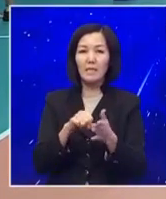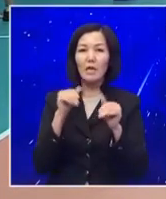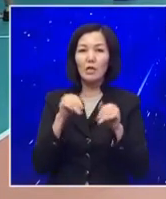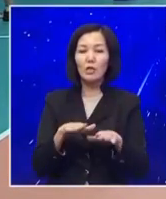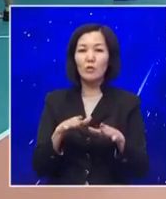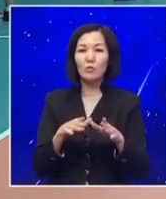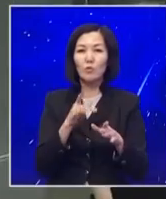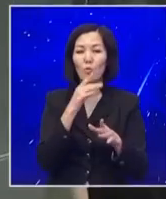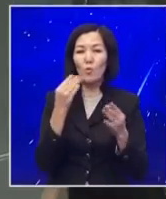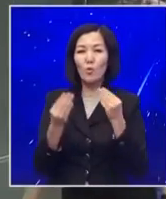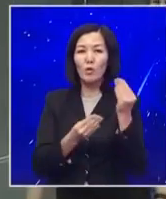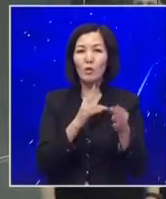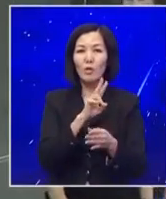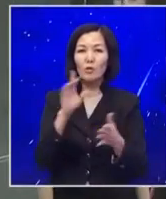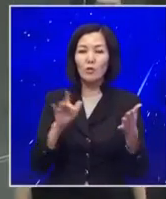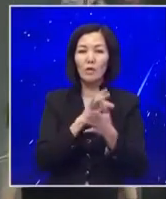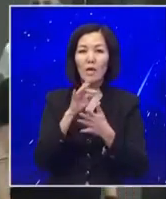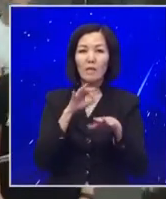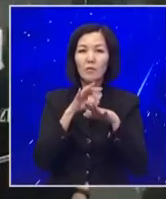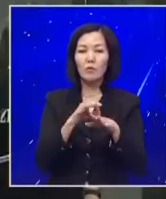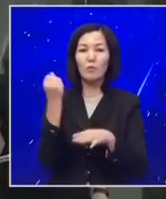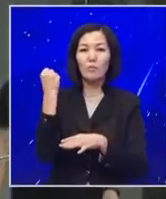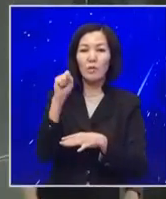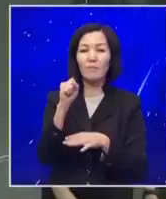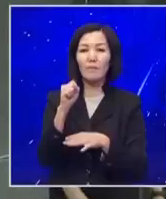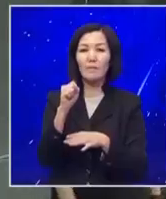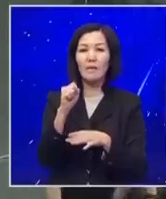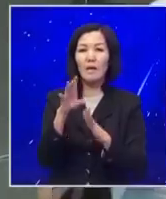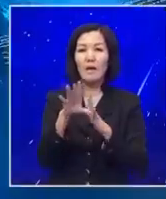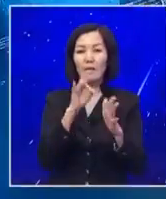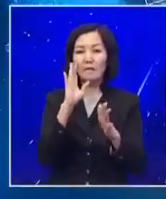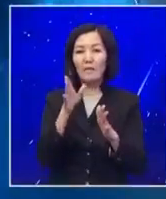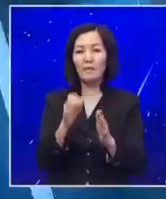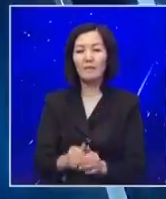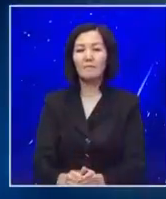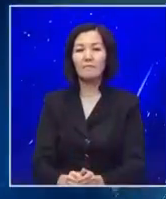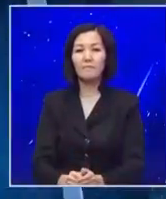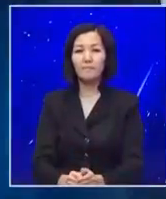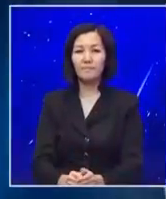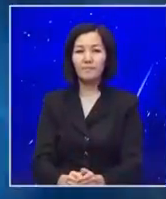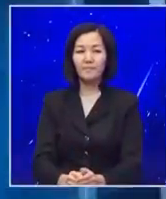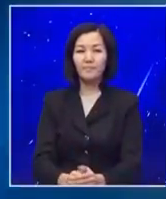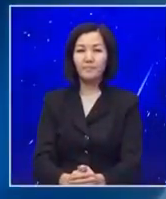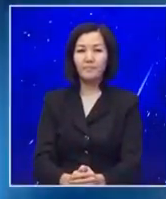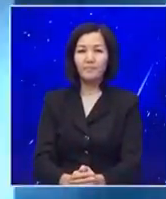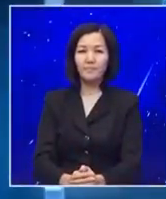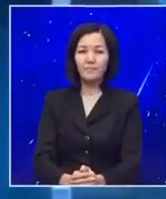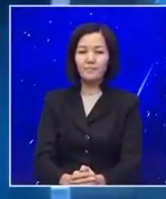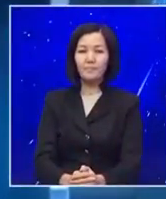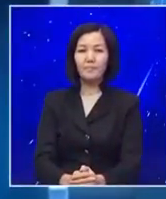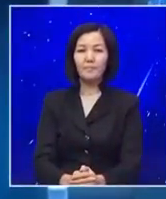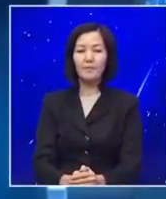тур наурызда Нұр-Сұлтан қаласында өтіп, жеңімпаздар мен жүлдегерлер анықталады. Жарқын Нұрланұлы, Әсет Дүйсенбек, Жетісу